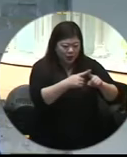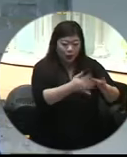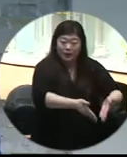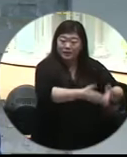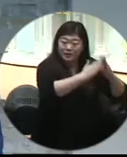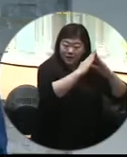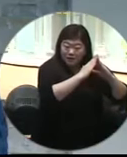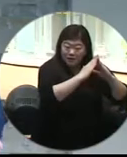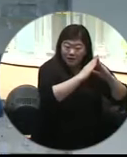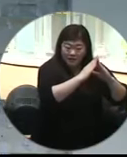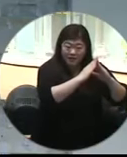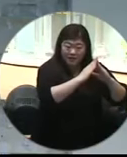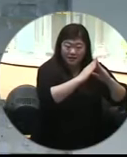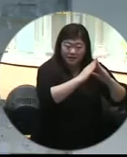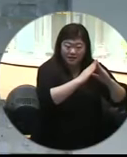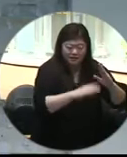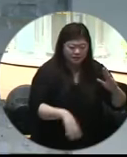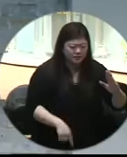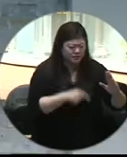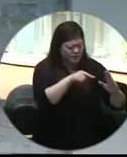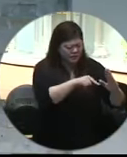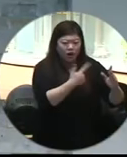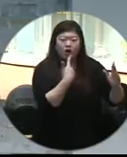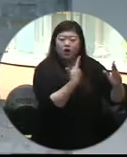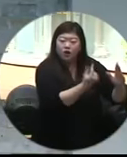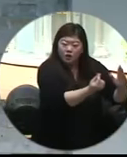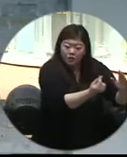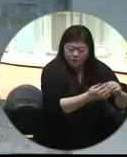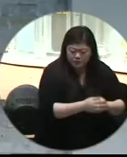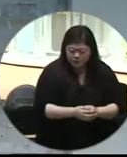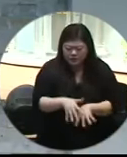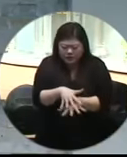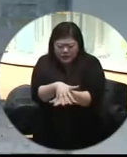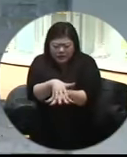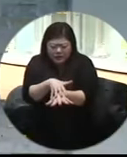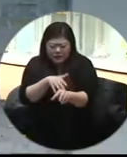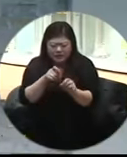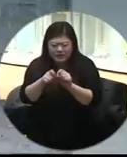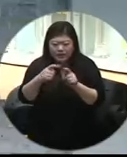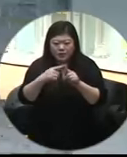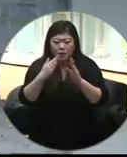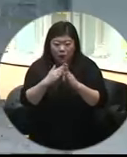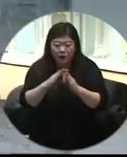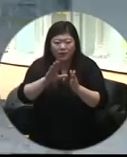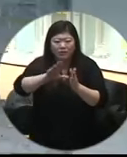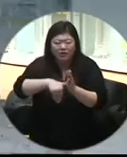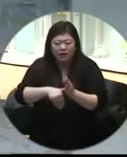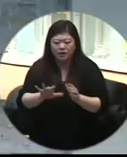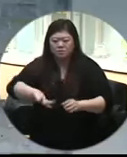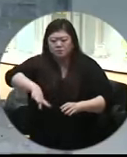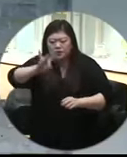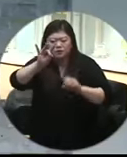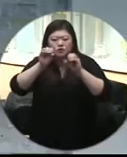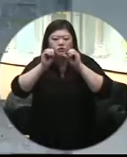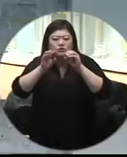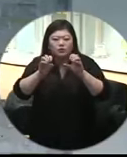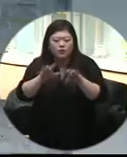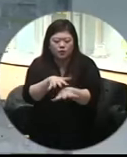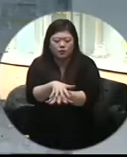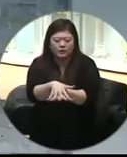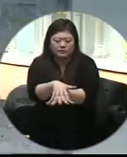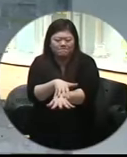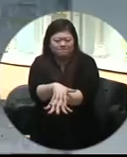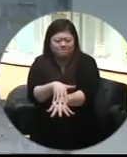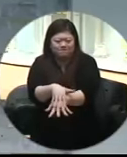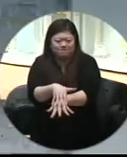무슨 말입니까? 지교회 무형지교회도 팀을 구성하잖아요. 팀을 지역에 팀을 구성을 해서 그다음